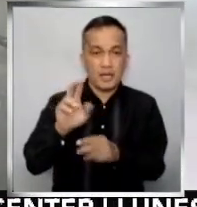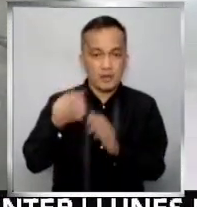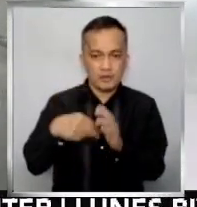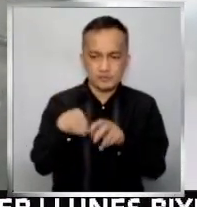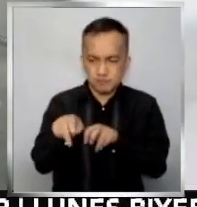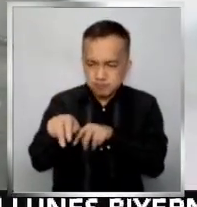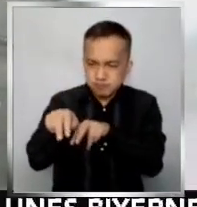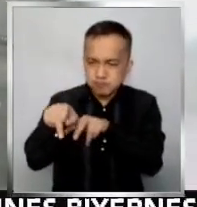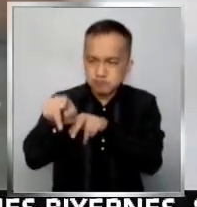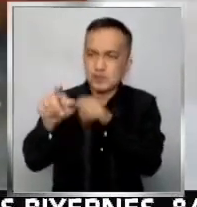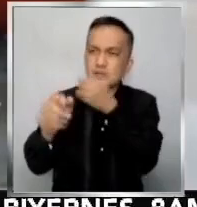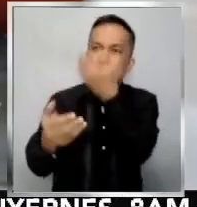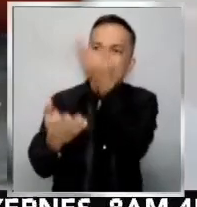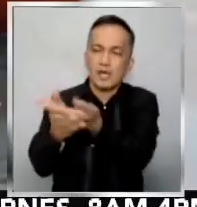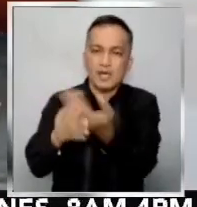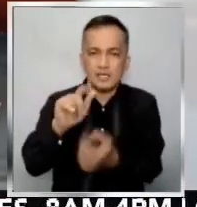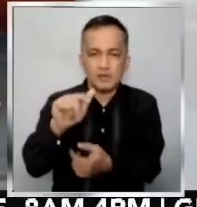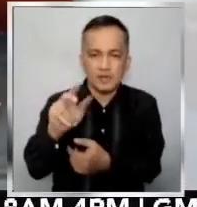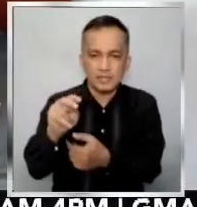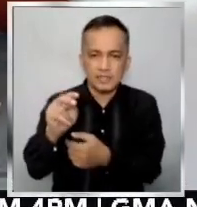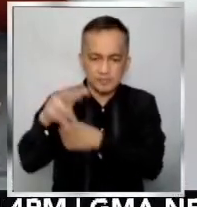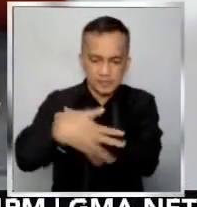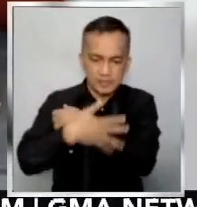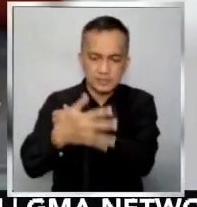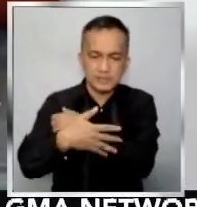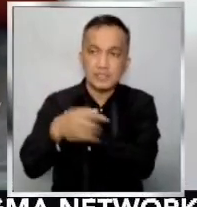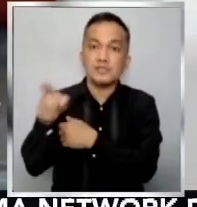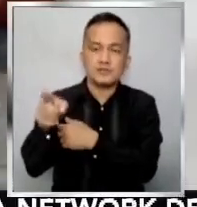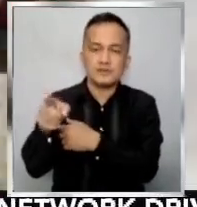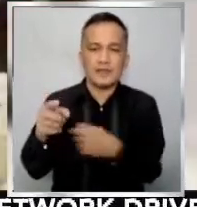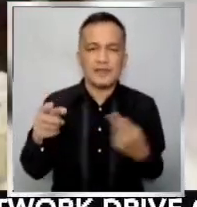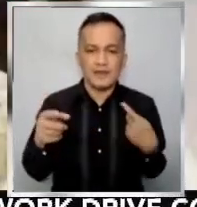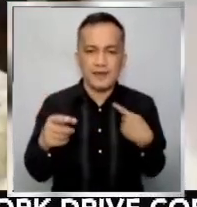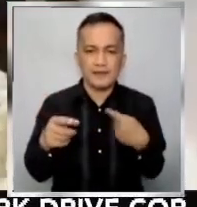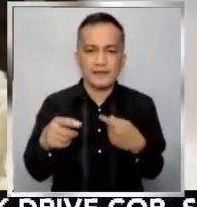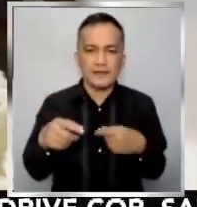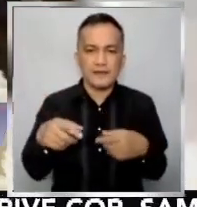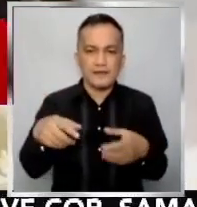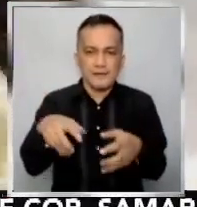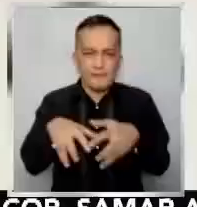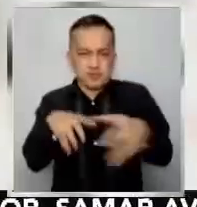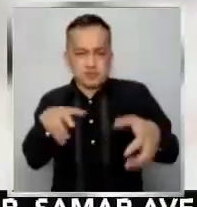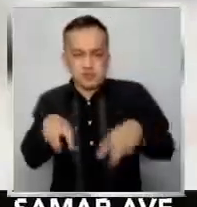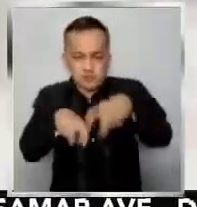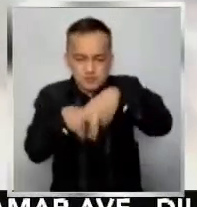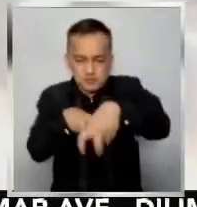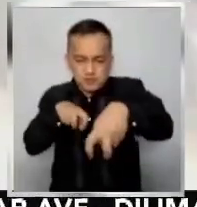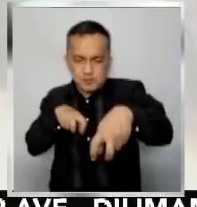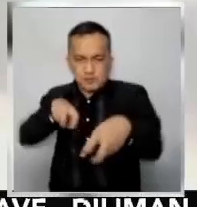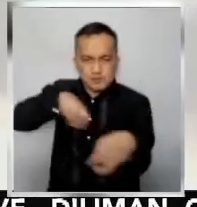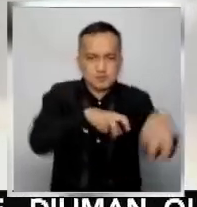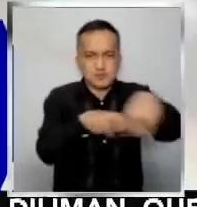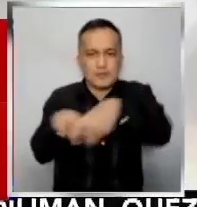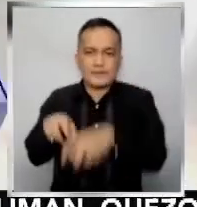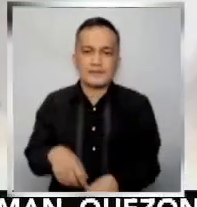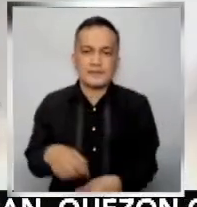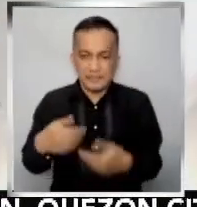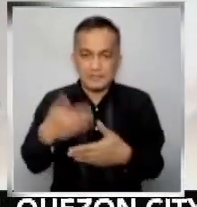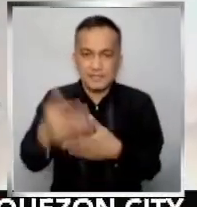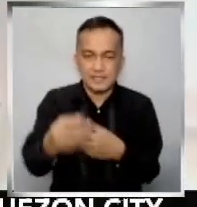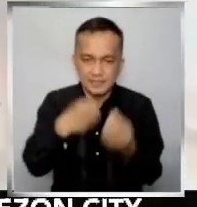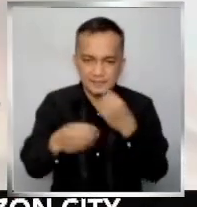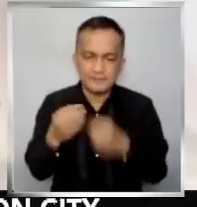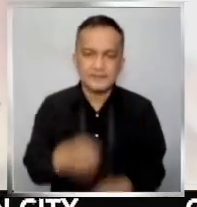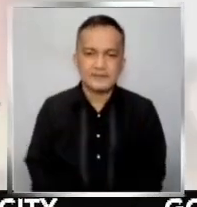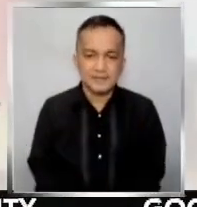ang Anawangin Beach, kung saan naman sila nag-banana boat at boodle fight. Ang squad naman ng free diver